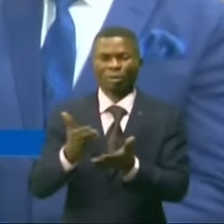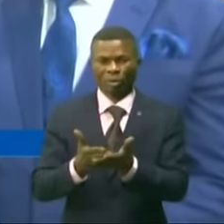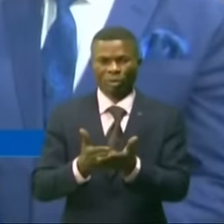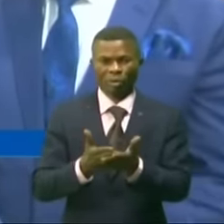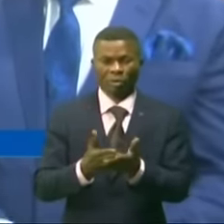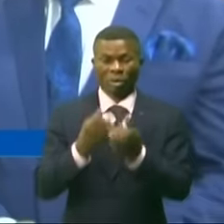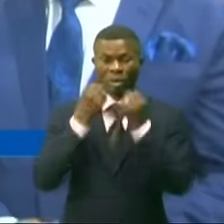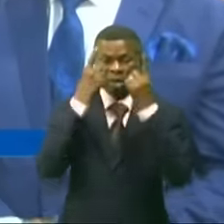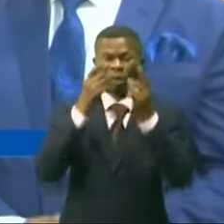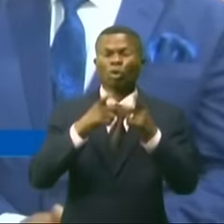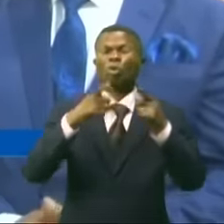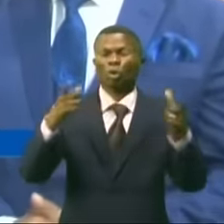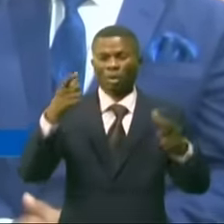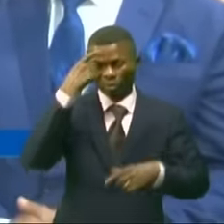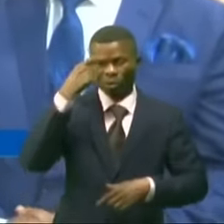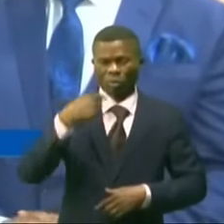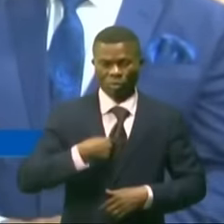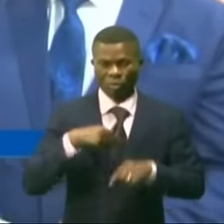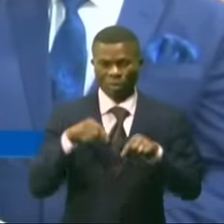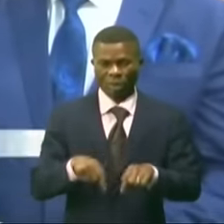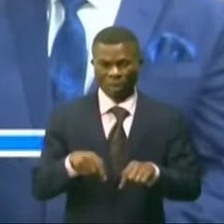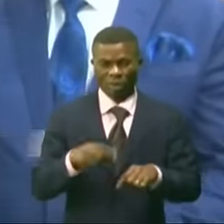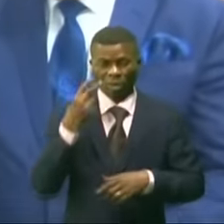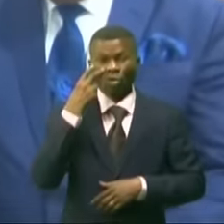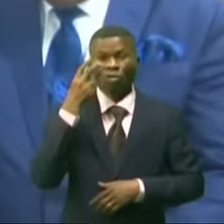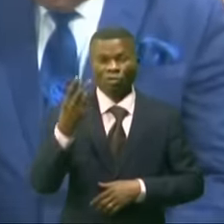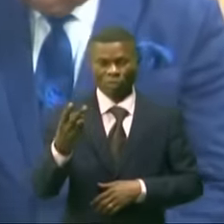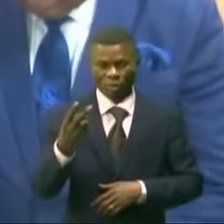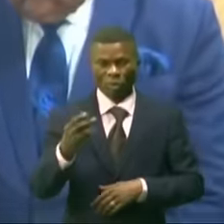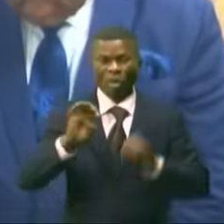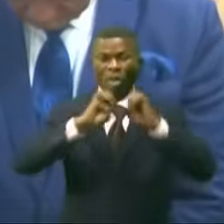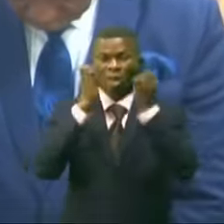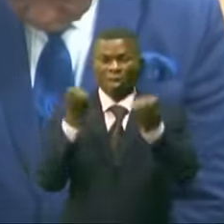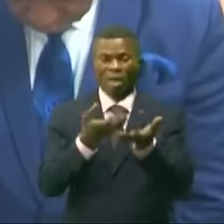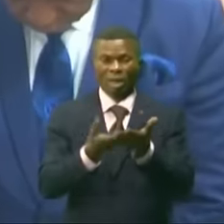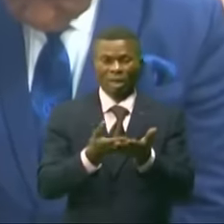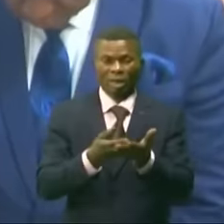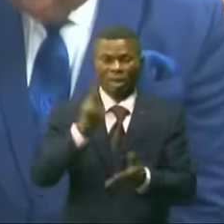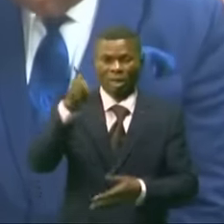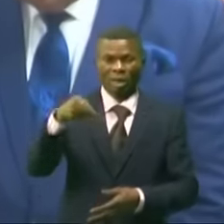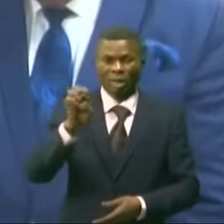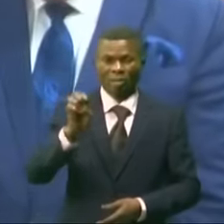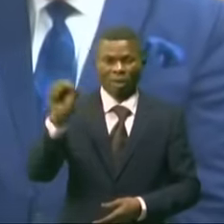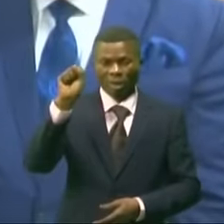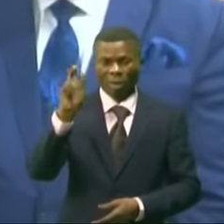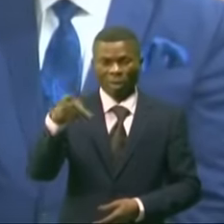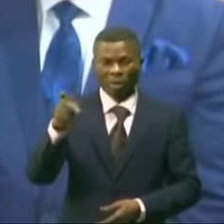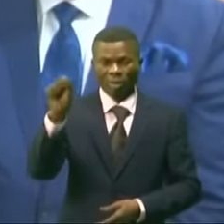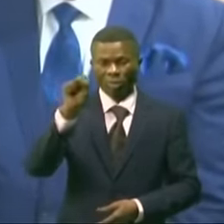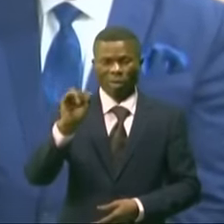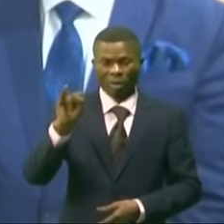grande surprise que j'ai eu ici c'est que cette entreprise Pepsi produit